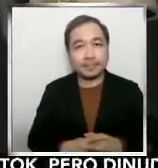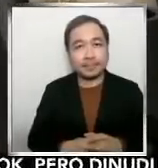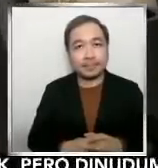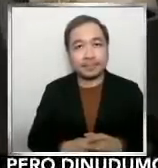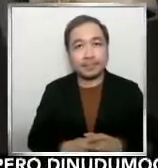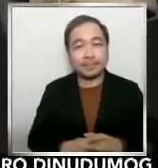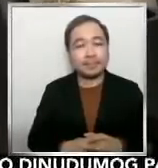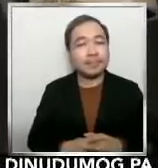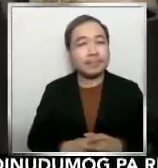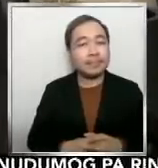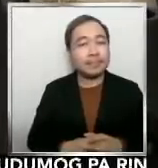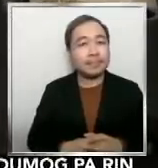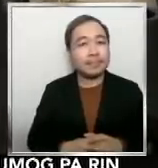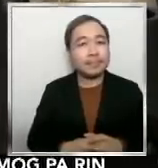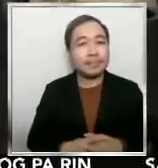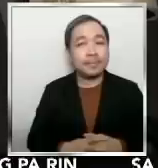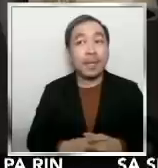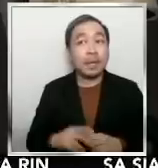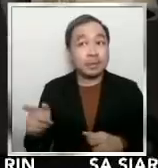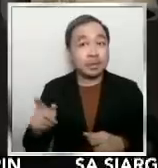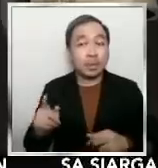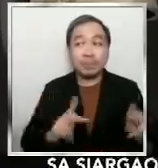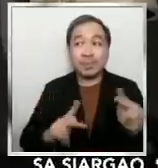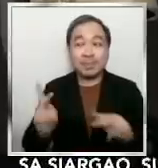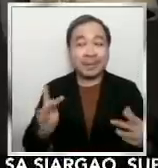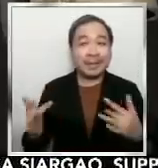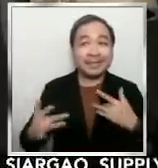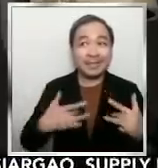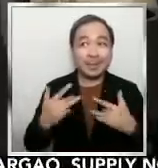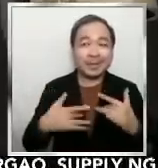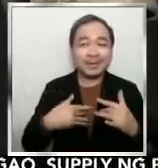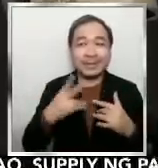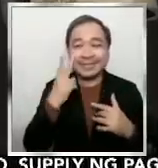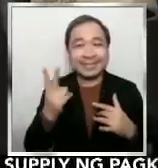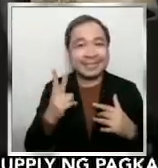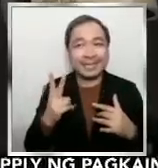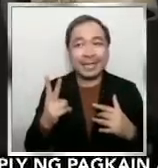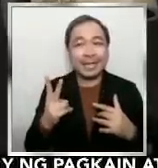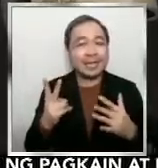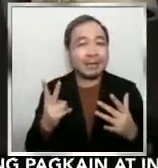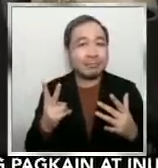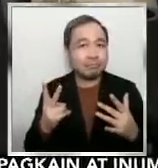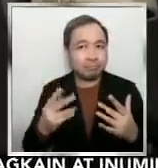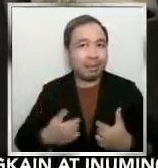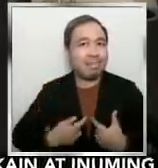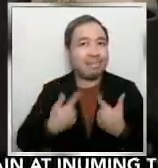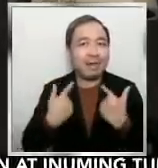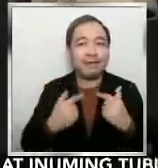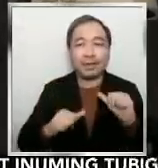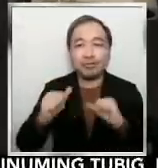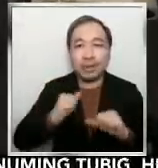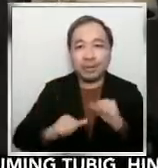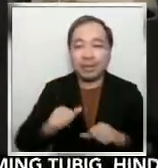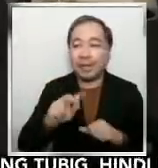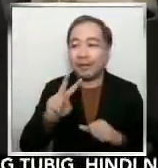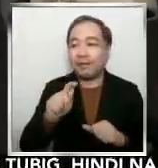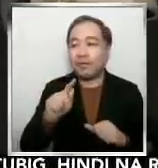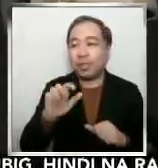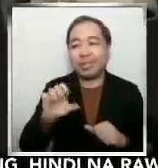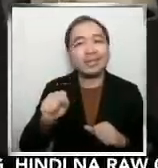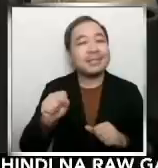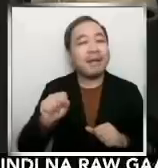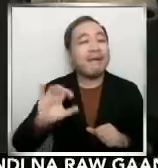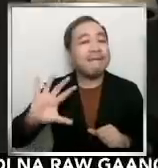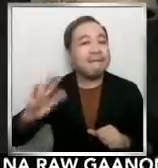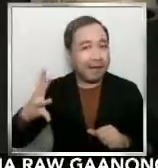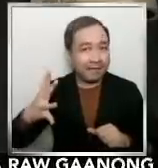Lalong nasabik ang fans sa bagong patikim sa inaabangang live-action series na Voltes 5 Legacy. Pinuri pa ng Japanese company